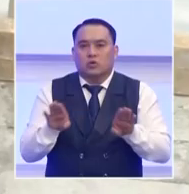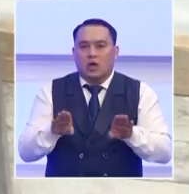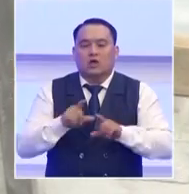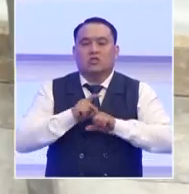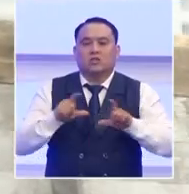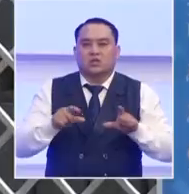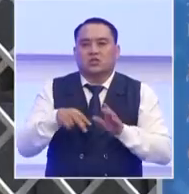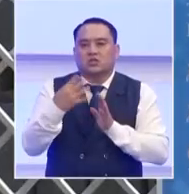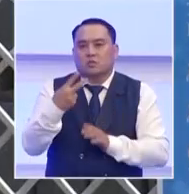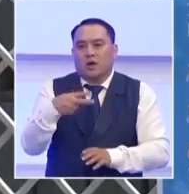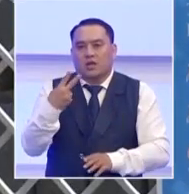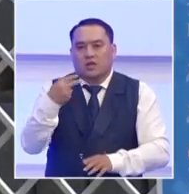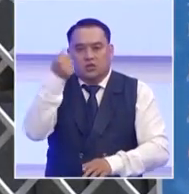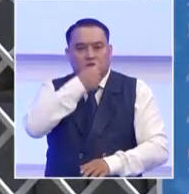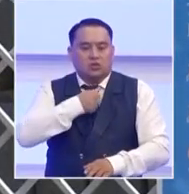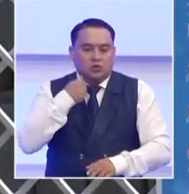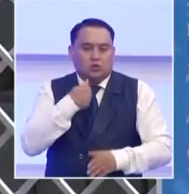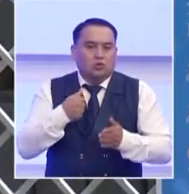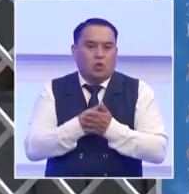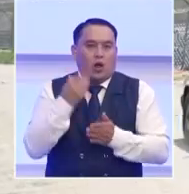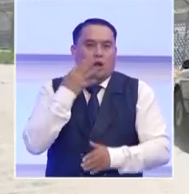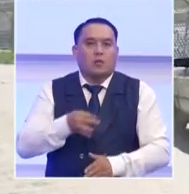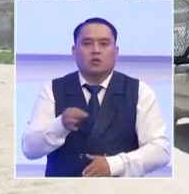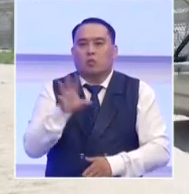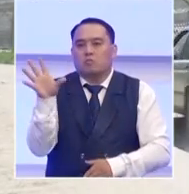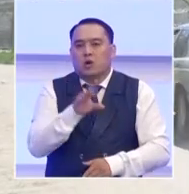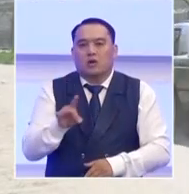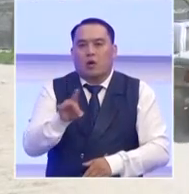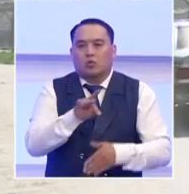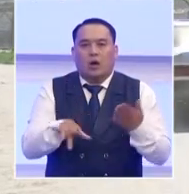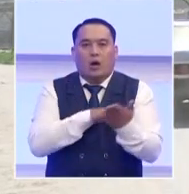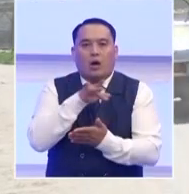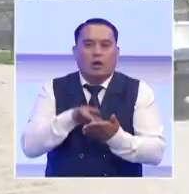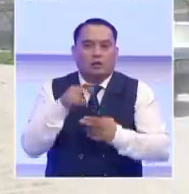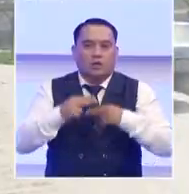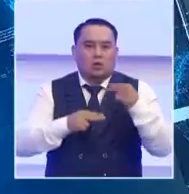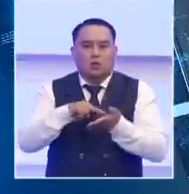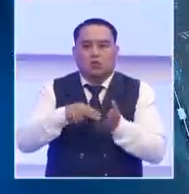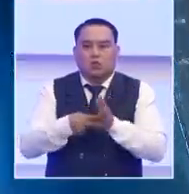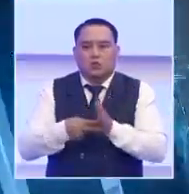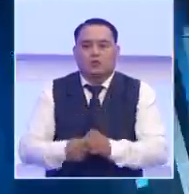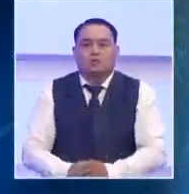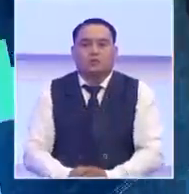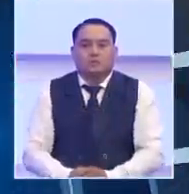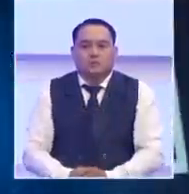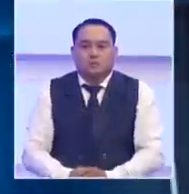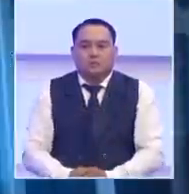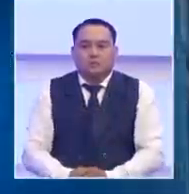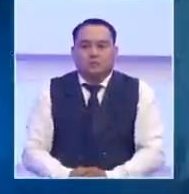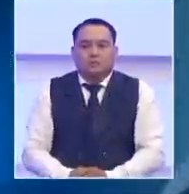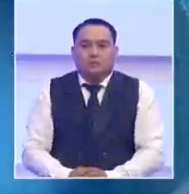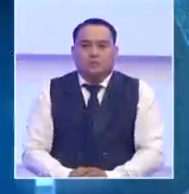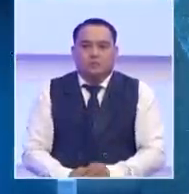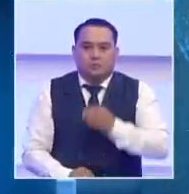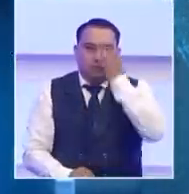кешендер 2022 жылға дейін Алматы облысының барлық аудан қалаларында салу жоспарда. Меруерт Қыдырбайқызы, Айдос